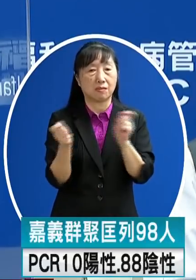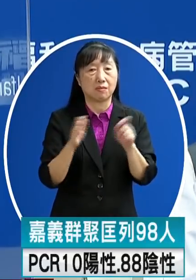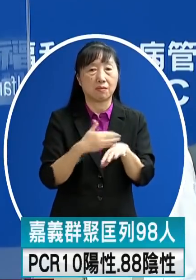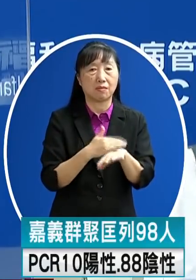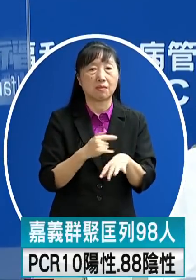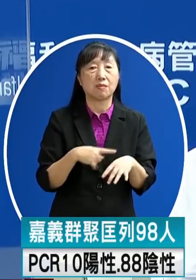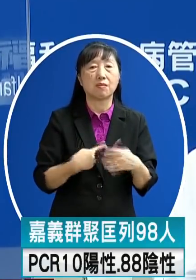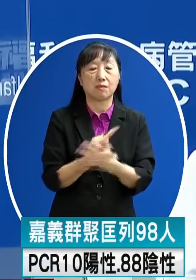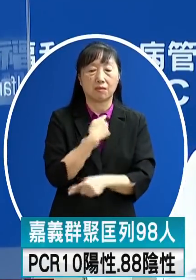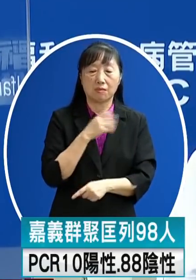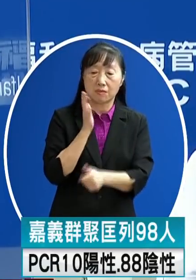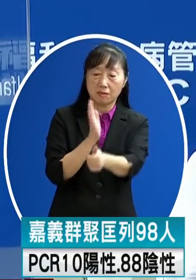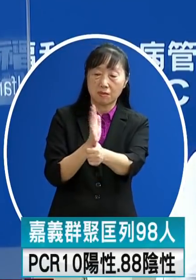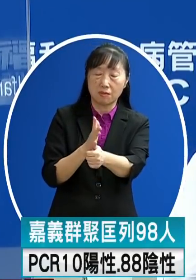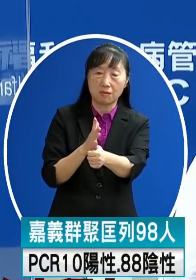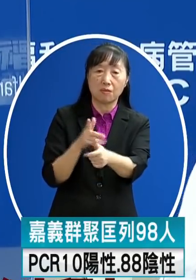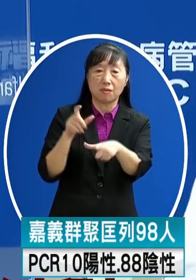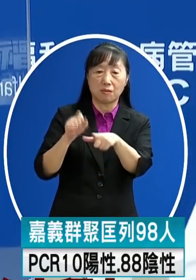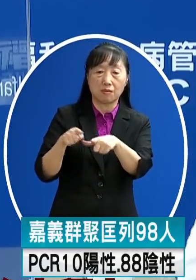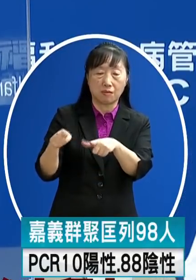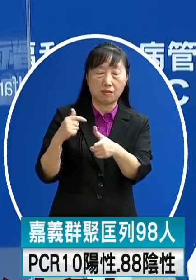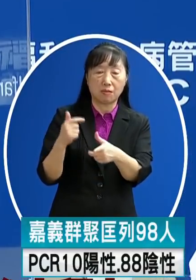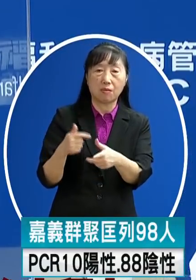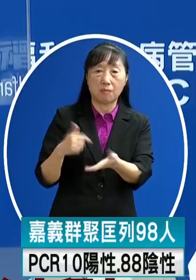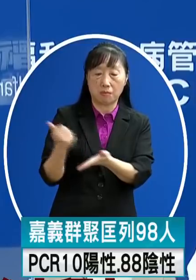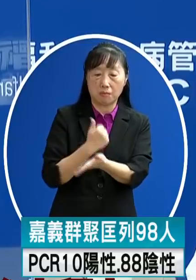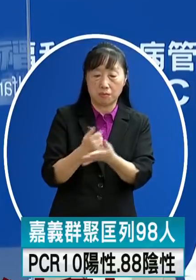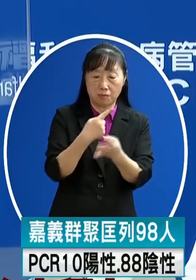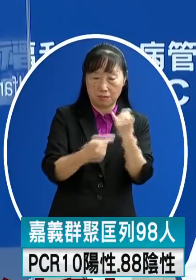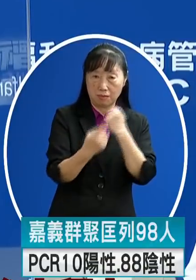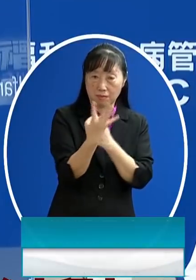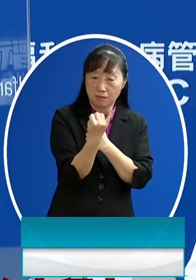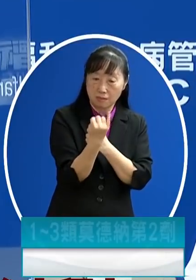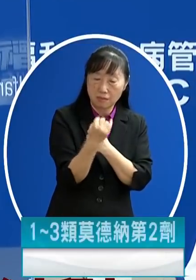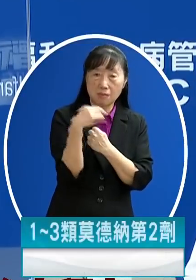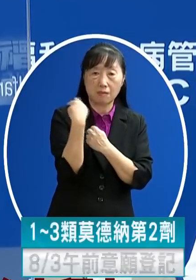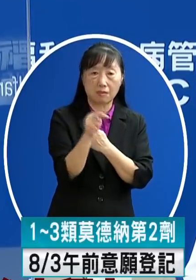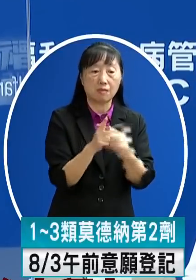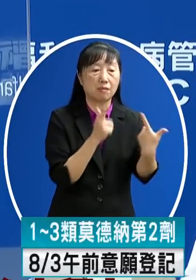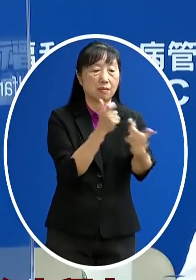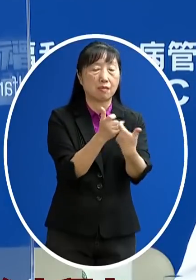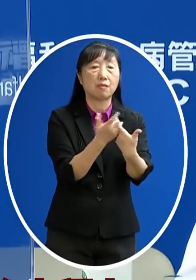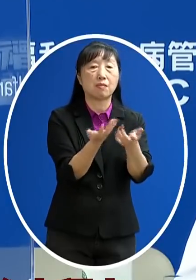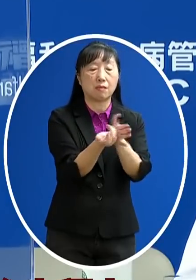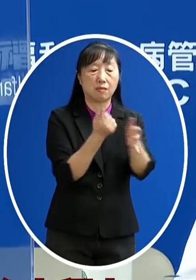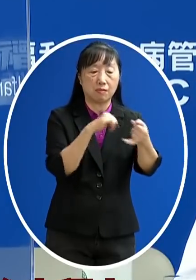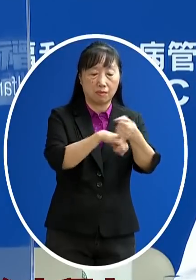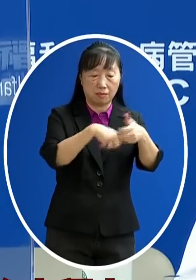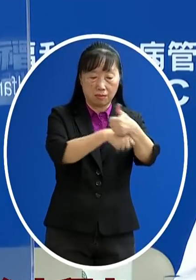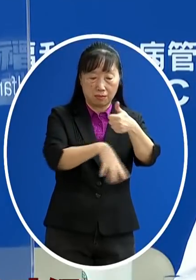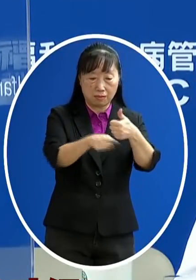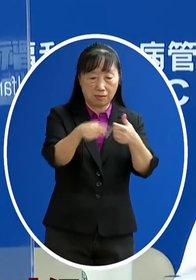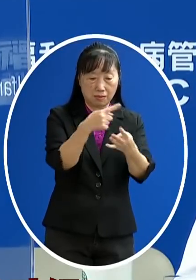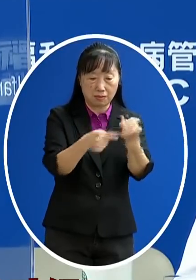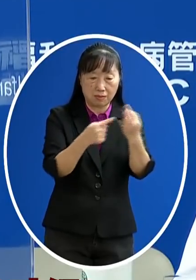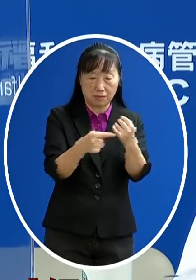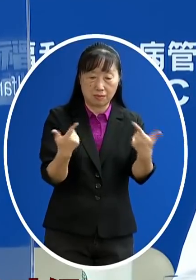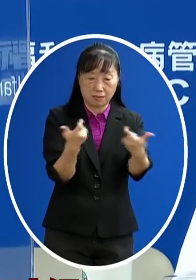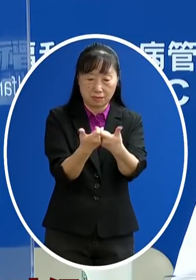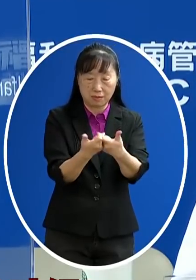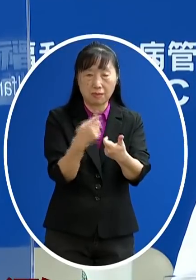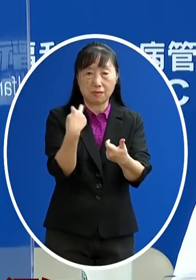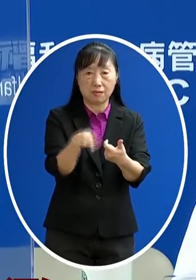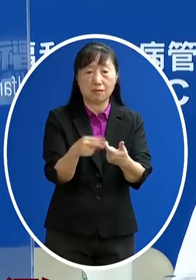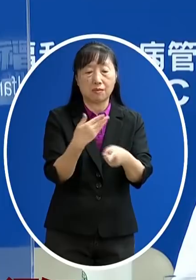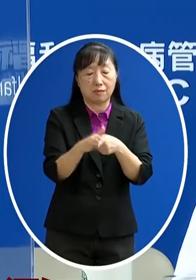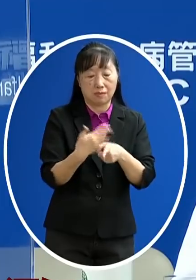间，那我们就那样的一个量来跟预约平台来间接，那然后来释出。那在两家试